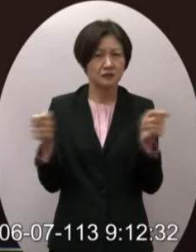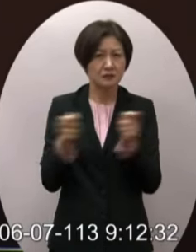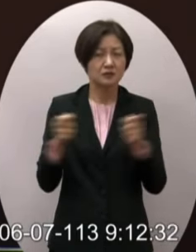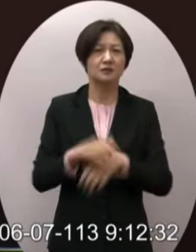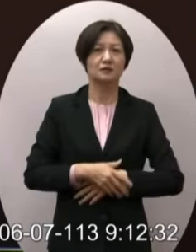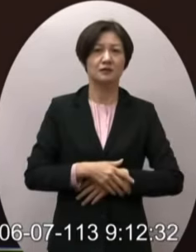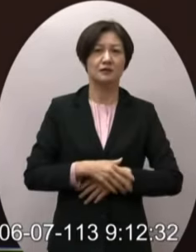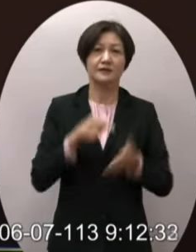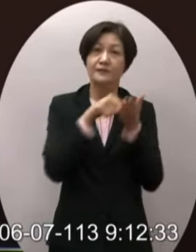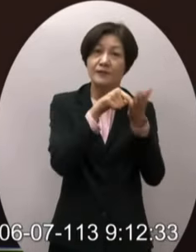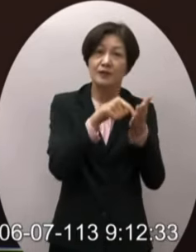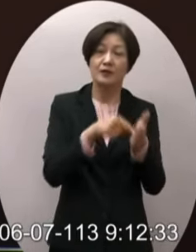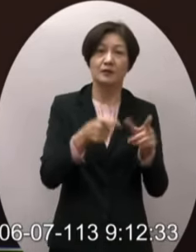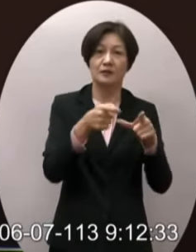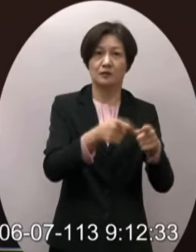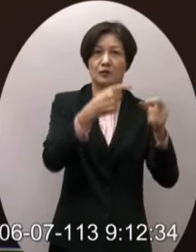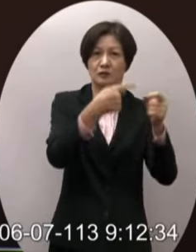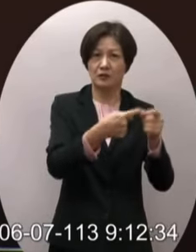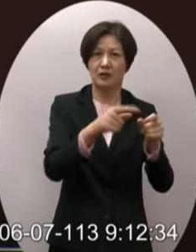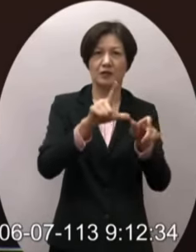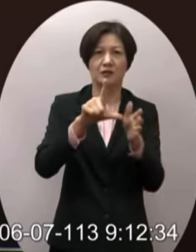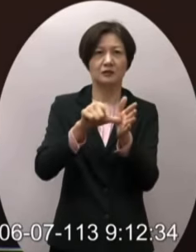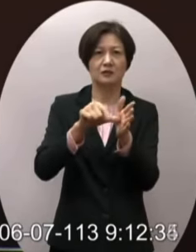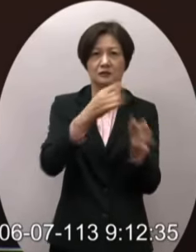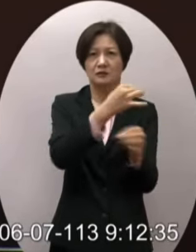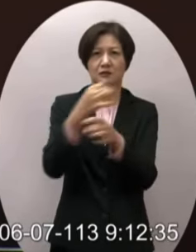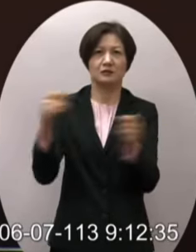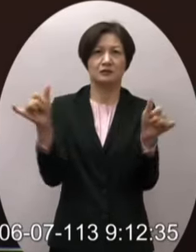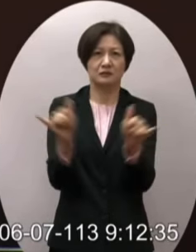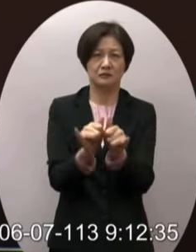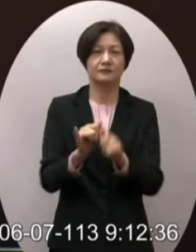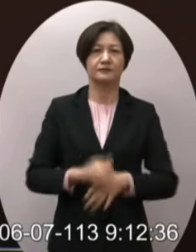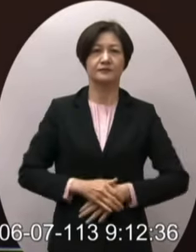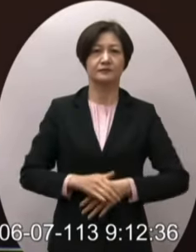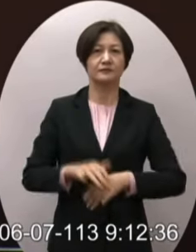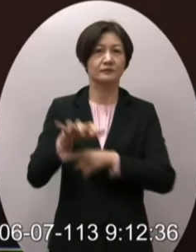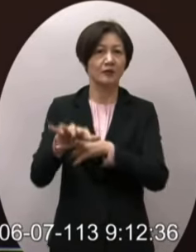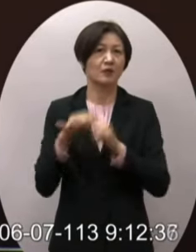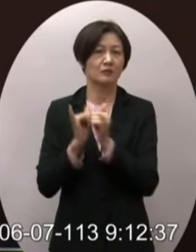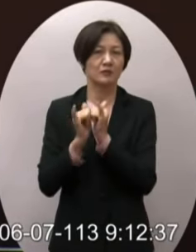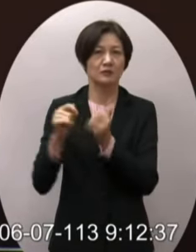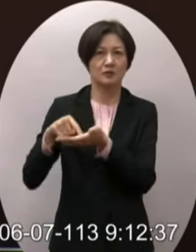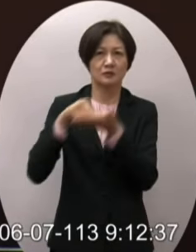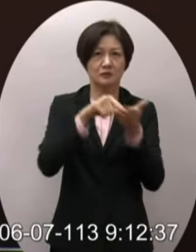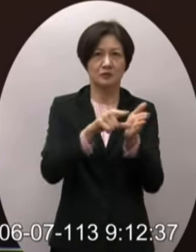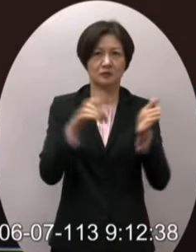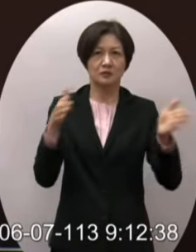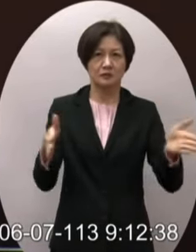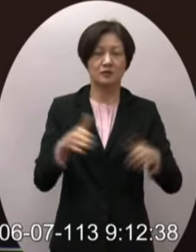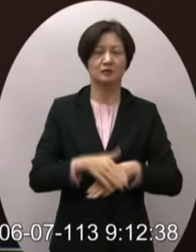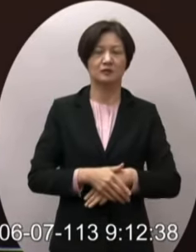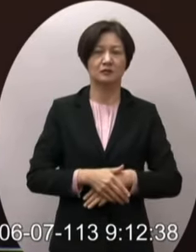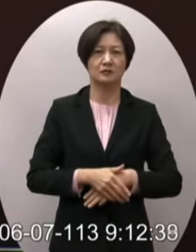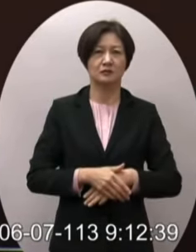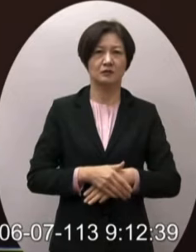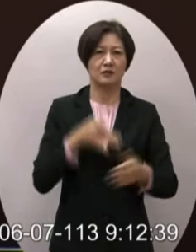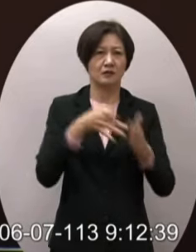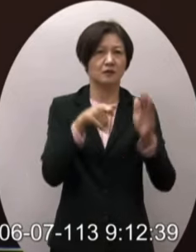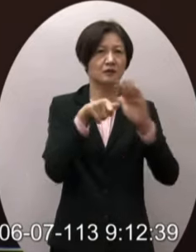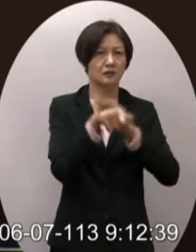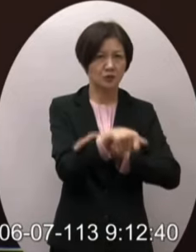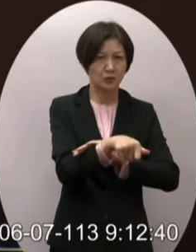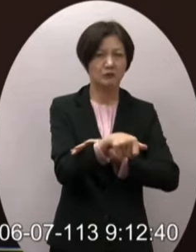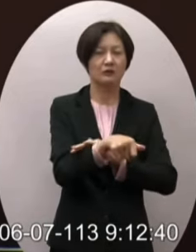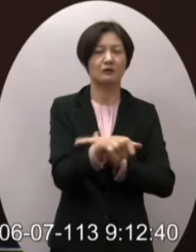的截止时间是有冲突的，所以很多农民没有办法在申报的期间内完成所有的登录的